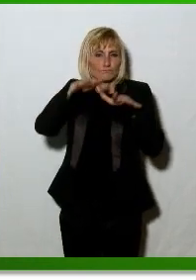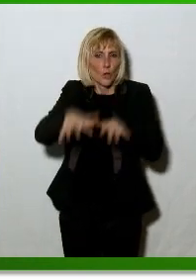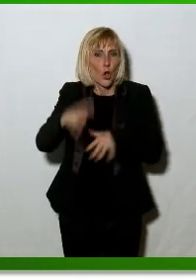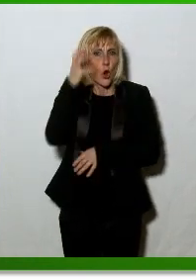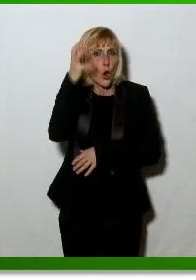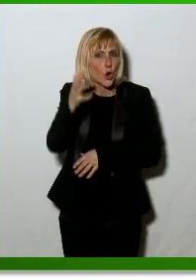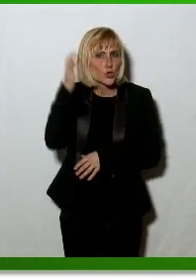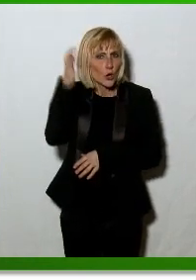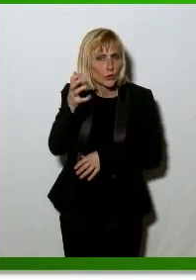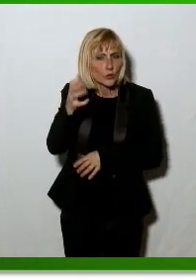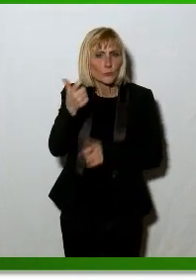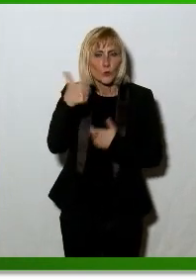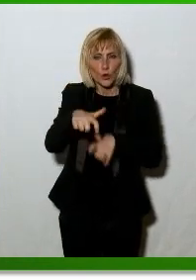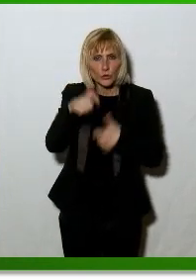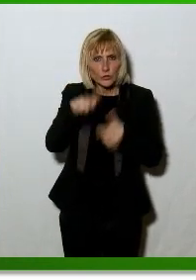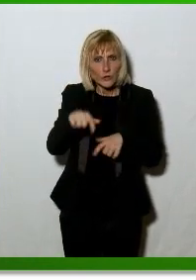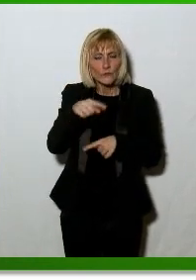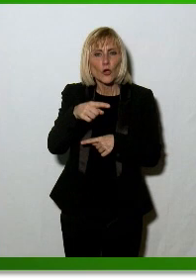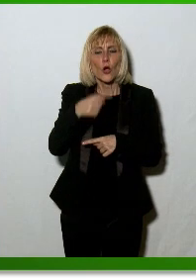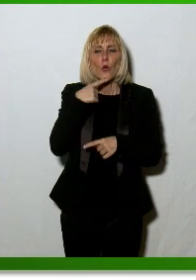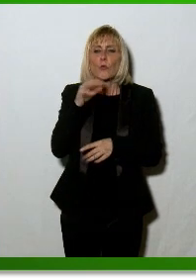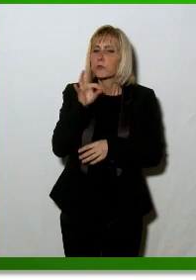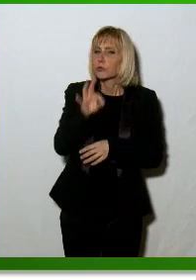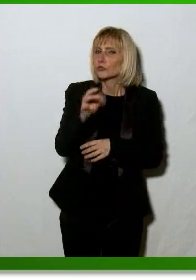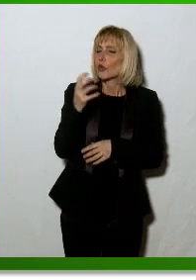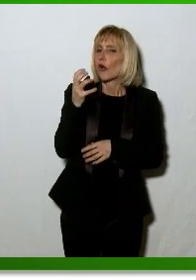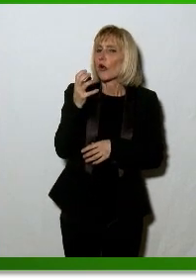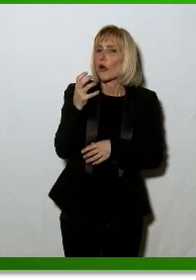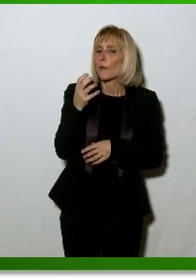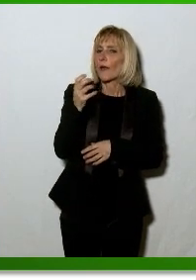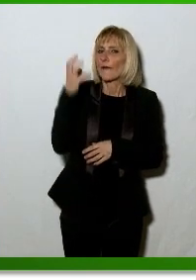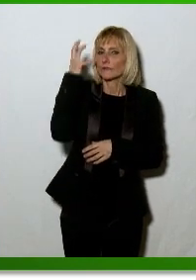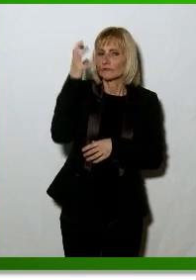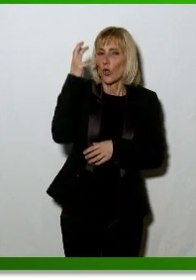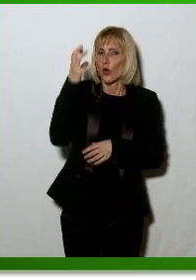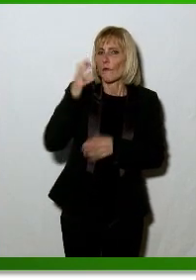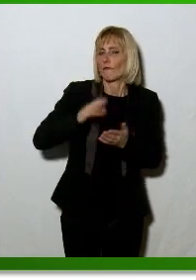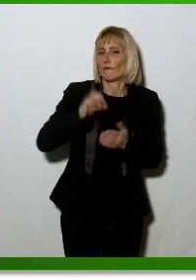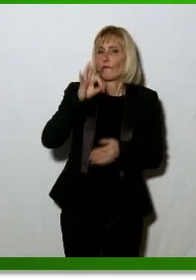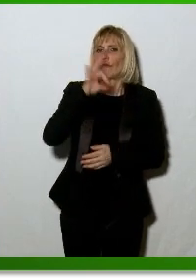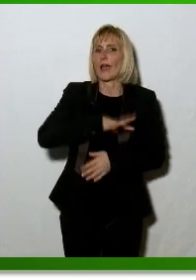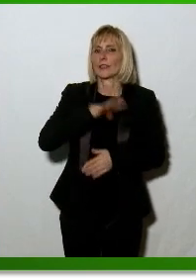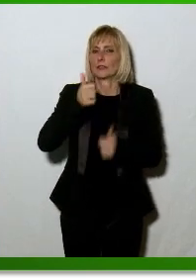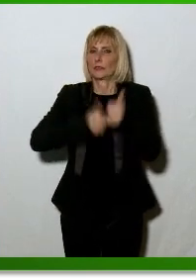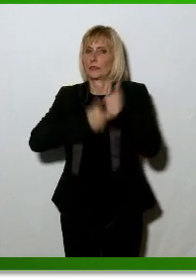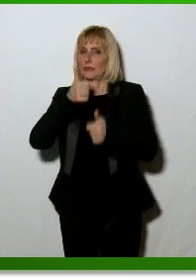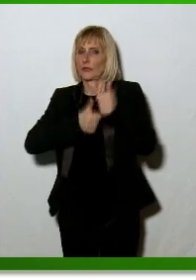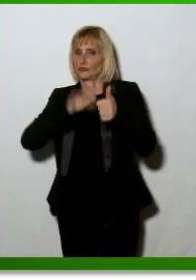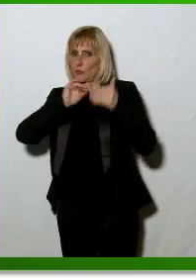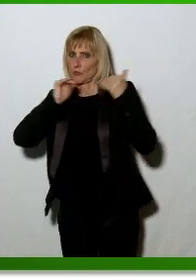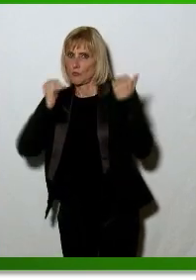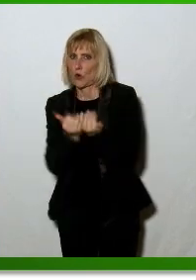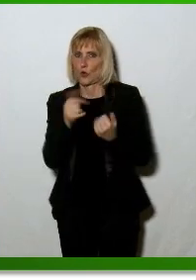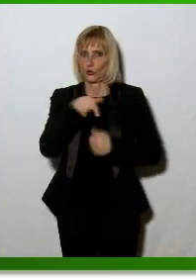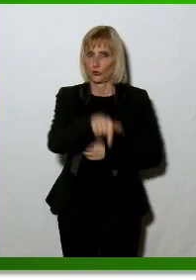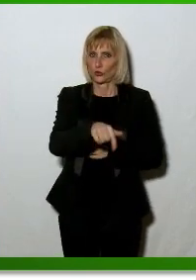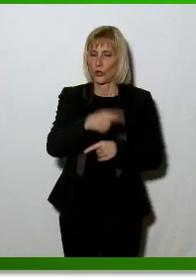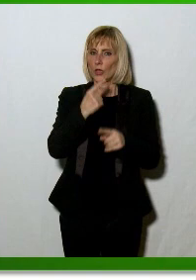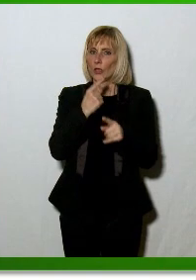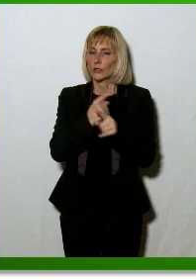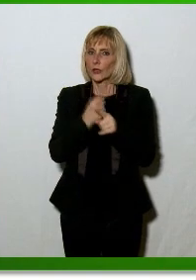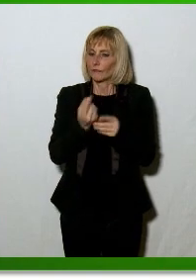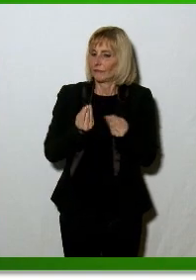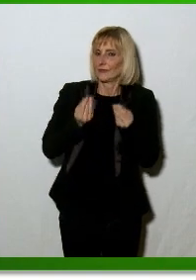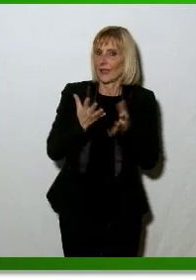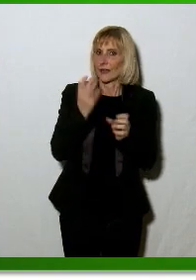perché sono uno dei nostri maggiori elementi di vantaggio competitivo nel mondo e che possono e debbono quindi generare